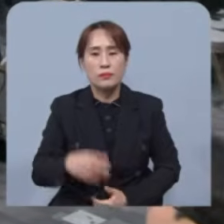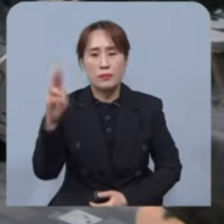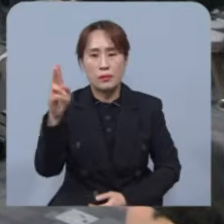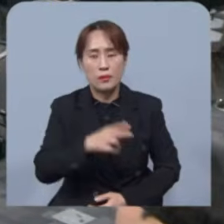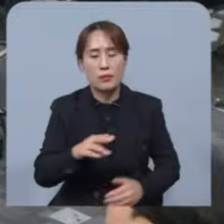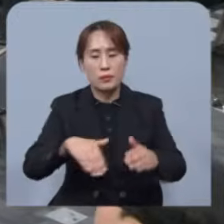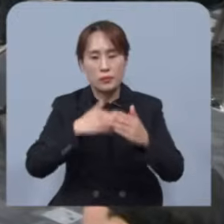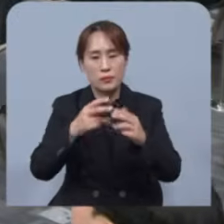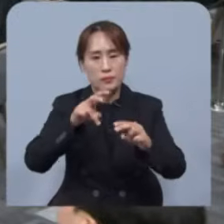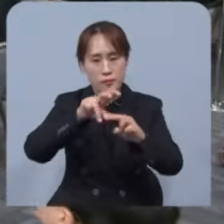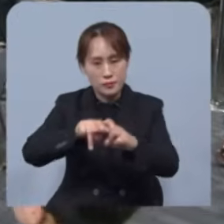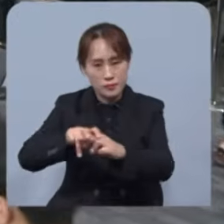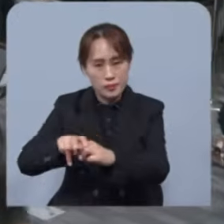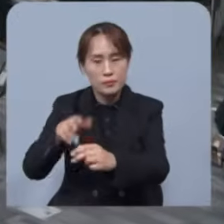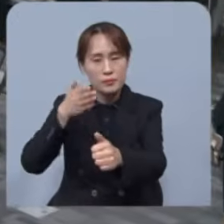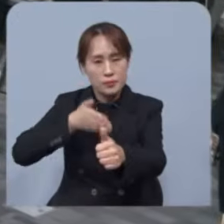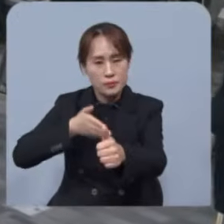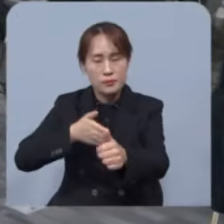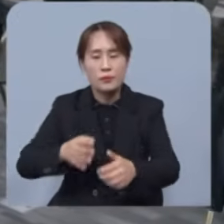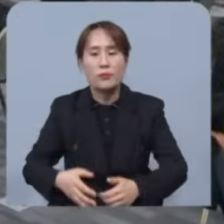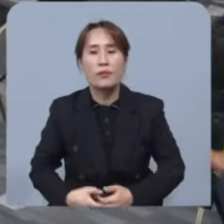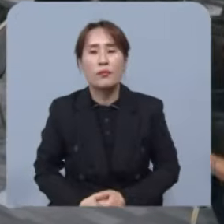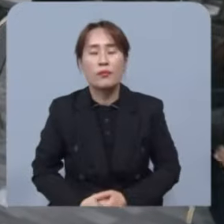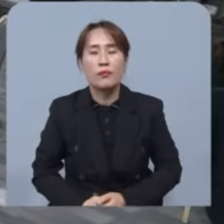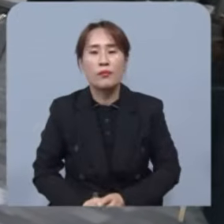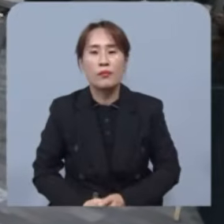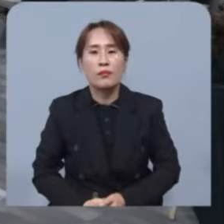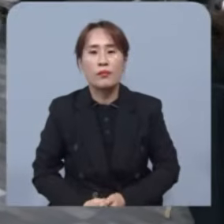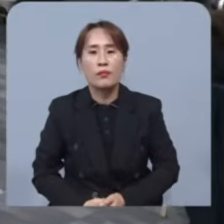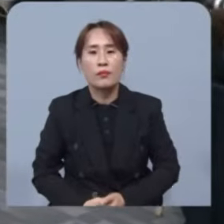바로 모두 자리에 앉아주시기 바랍니다.